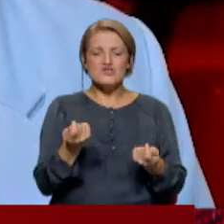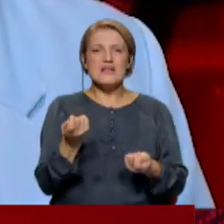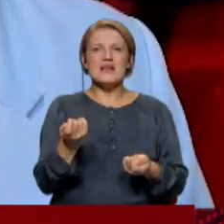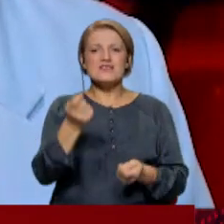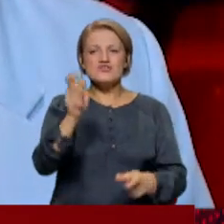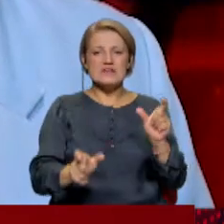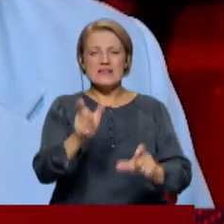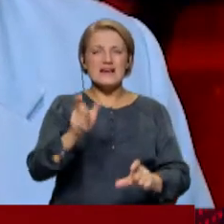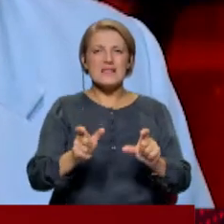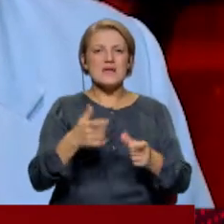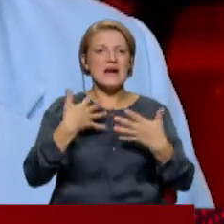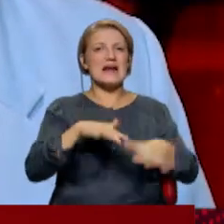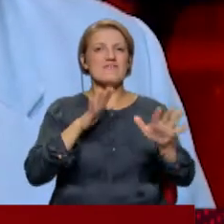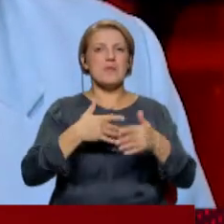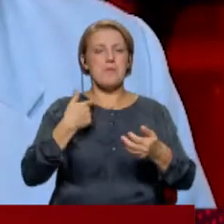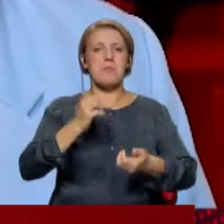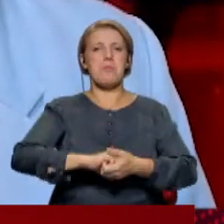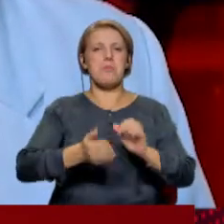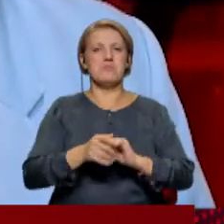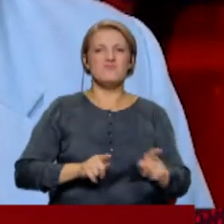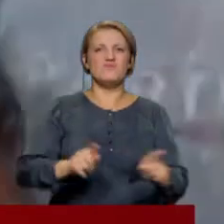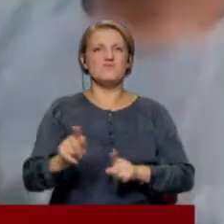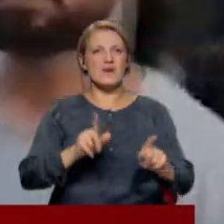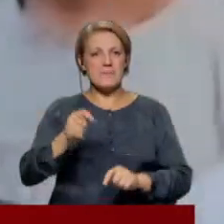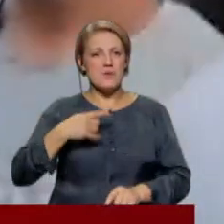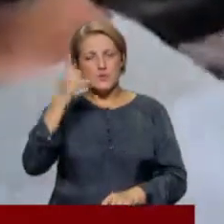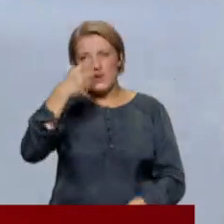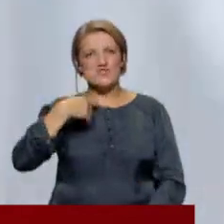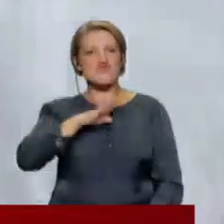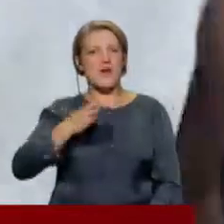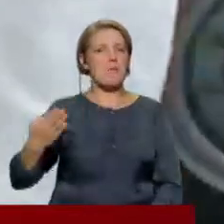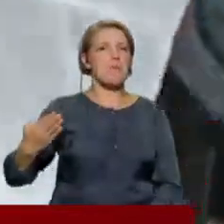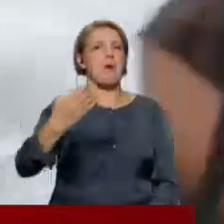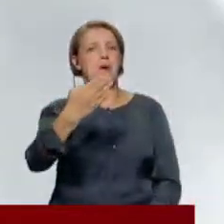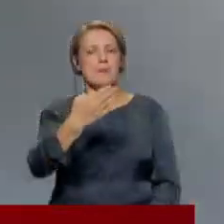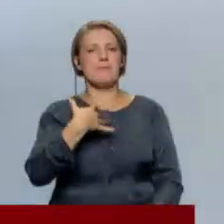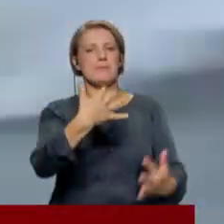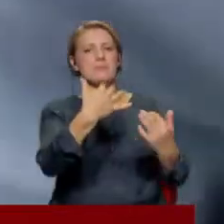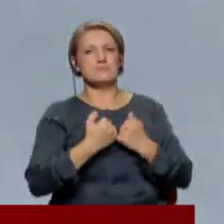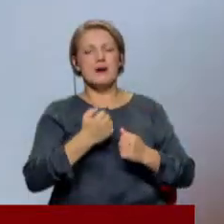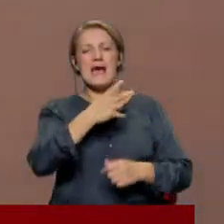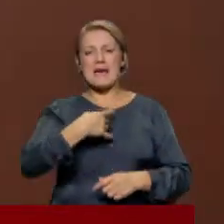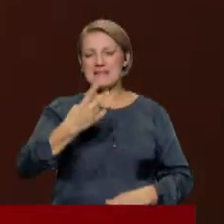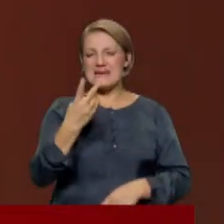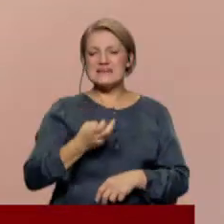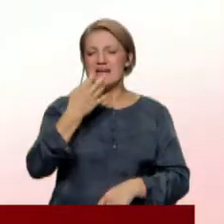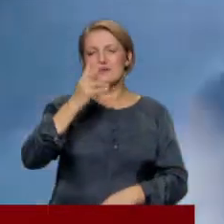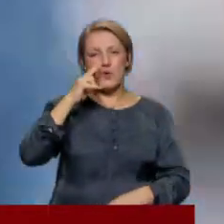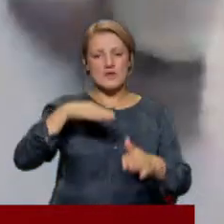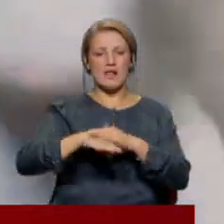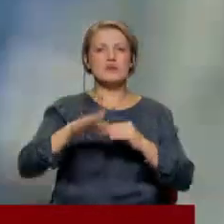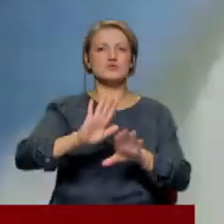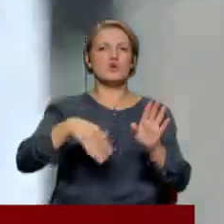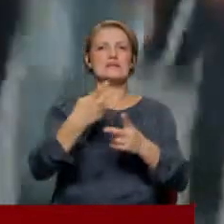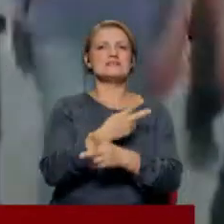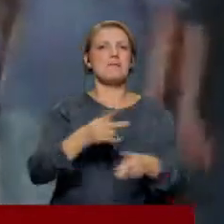örgütlediğim, işçilerin çalışmasına engel olduğum şeklinde bir şikayet. Sendika Başkanı Mehmet Türkmen, emniyetteki 2 saatlik gözaltı